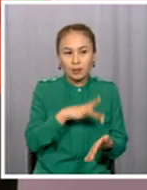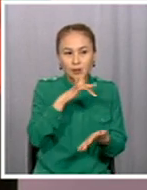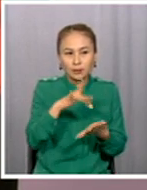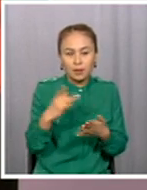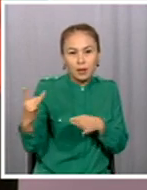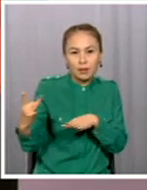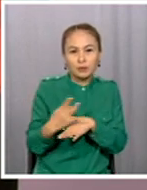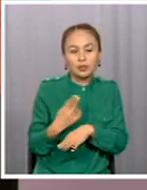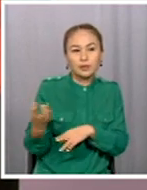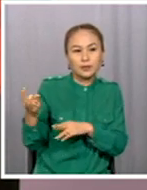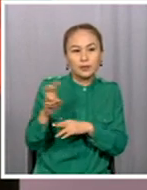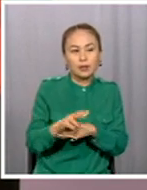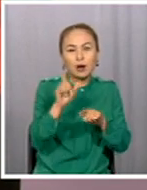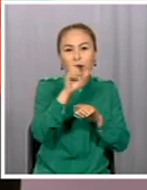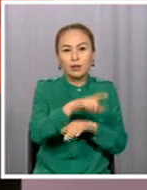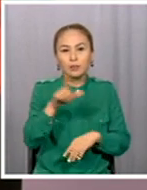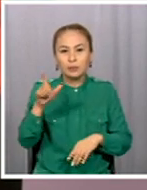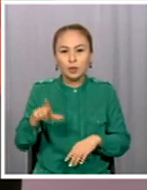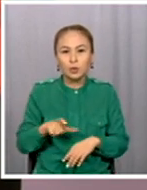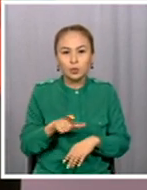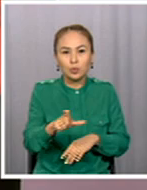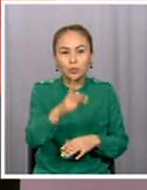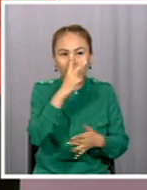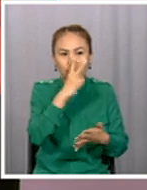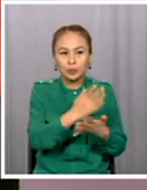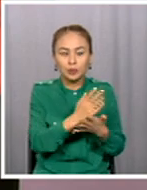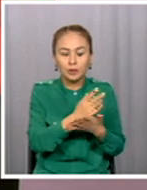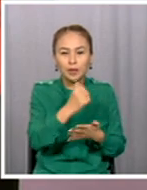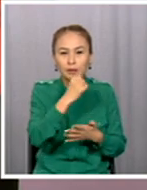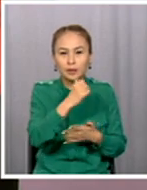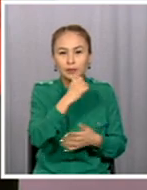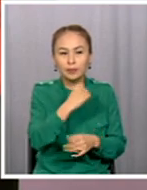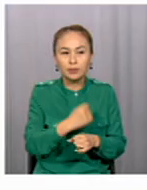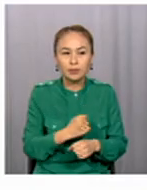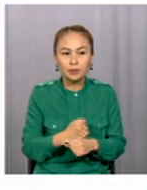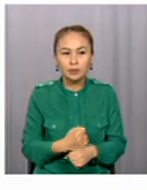келген адамдарға жол көрсетуші ретінде елестетіп көріңдерші.